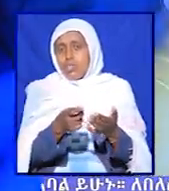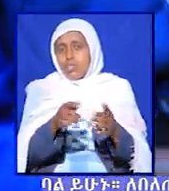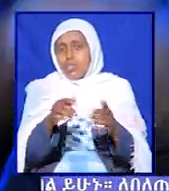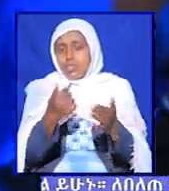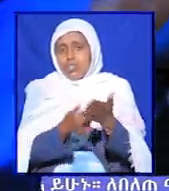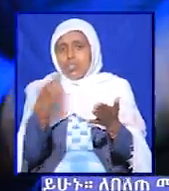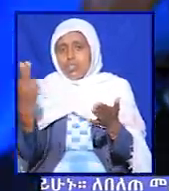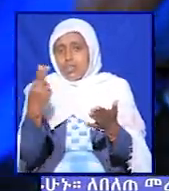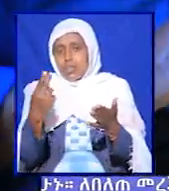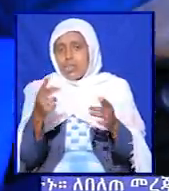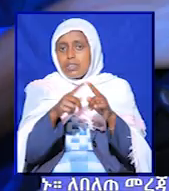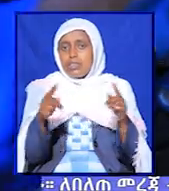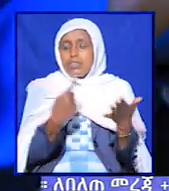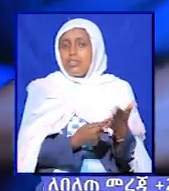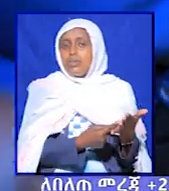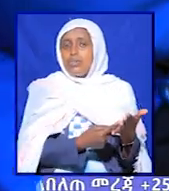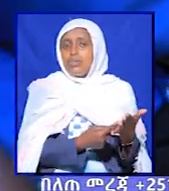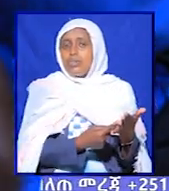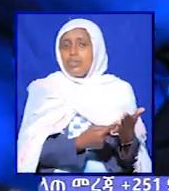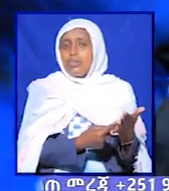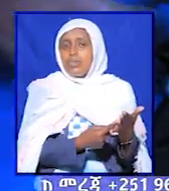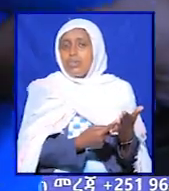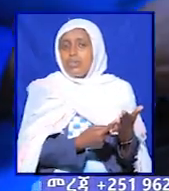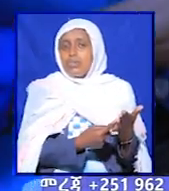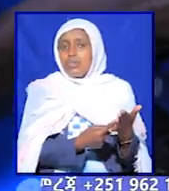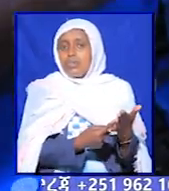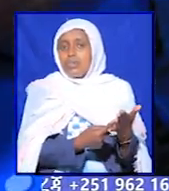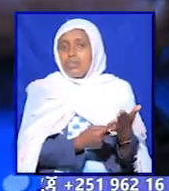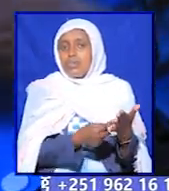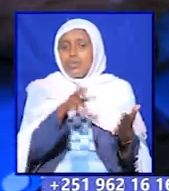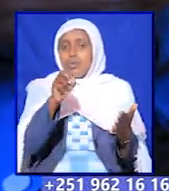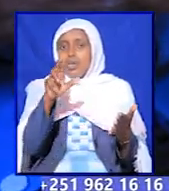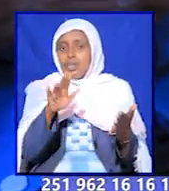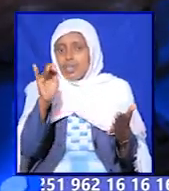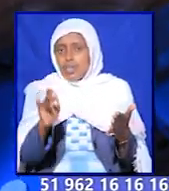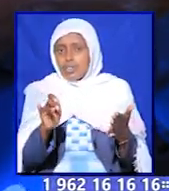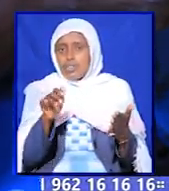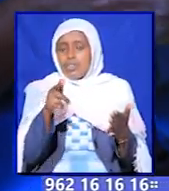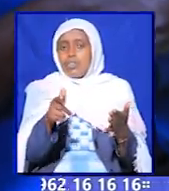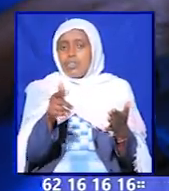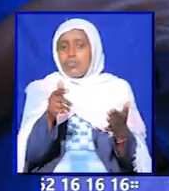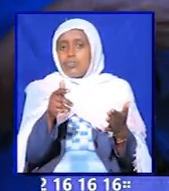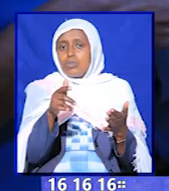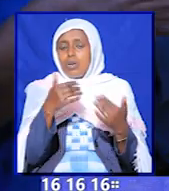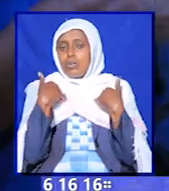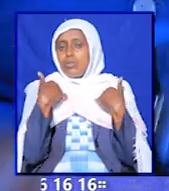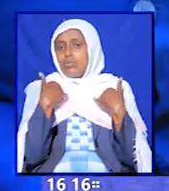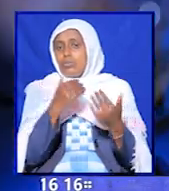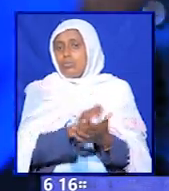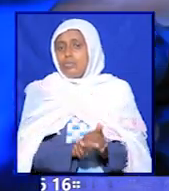ይሄን የምንጠቀመው። ሌሎቹ ግን ሌላ ቦታ ዝም ብሎ ቅድስተ ማርያም ምናምን በራጅ የራጅ አለ አይደል?